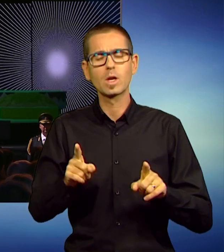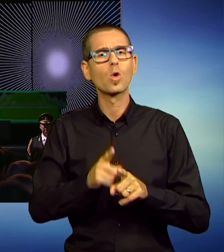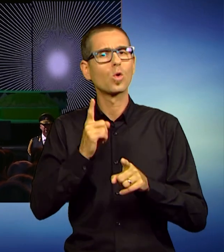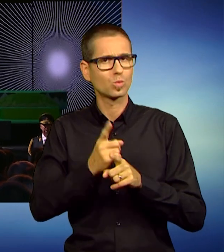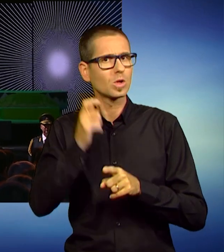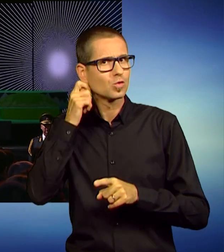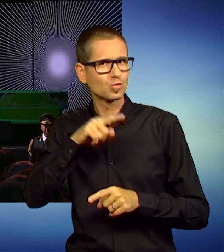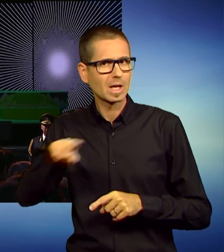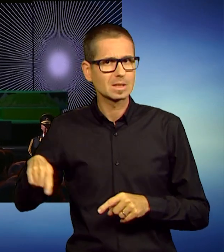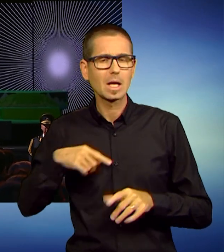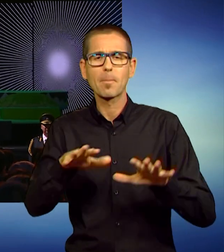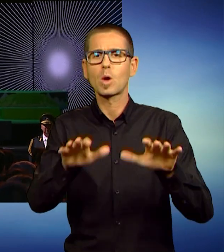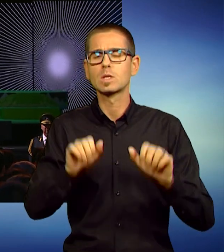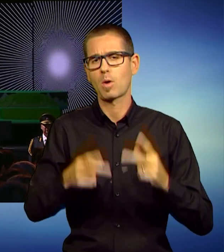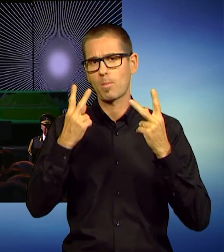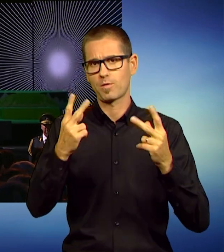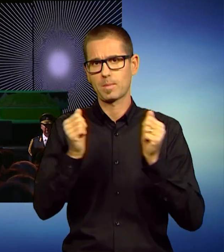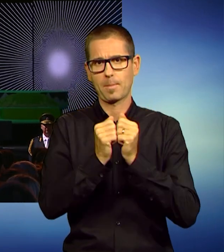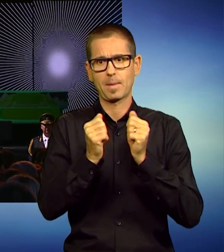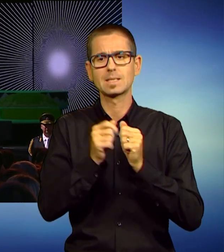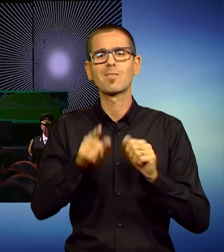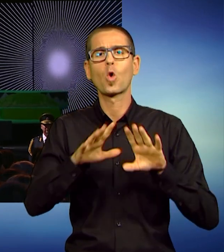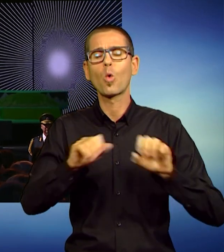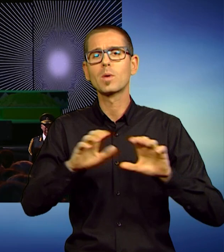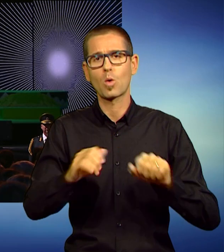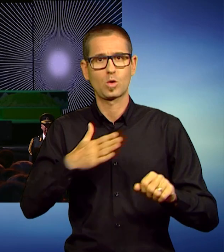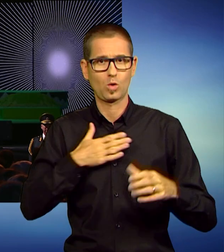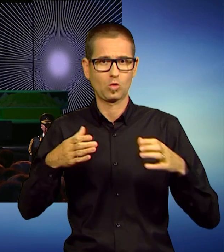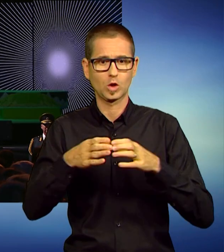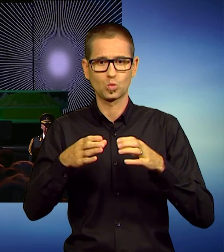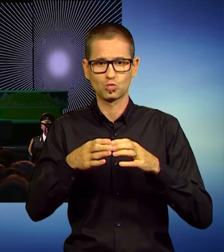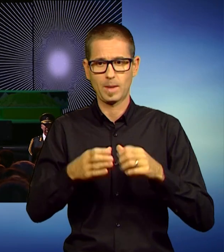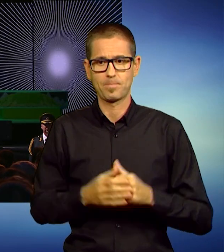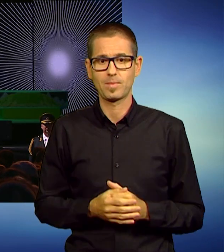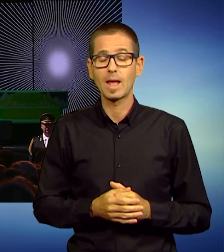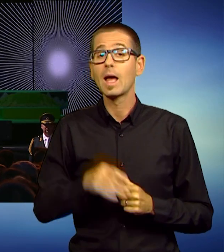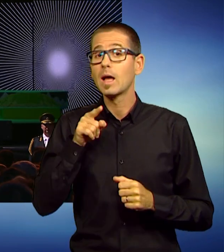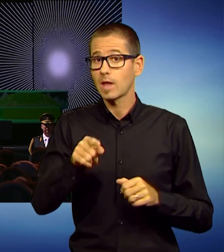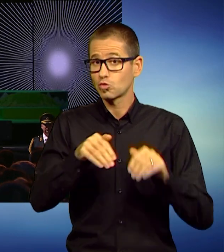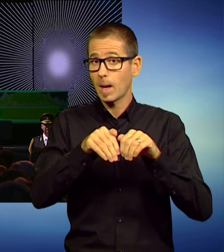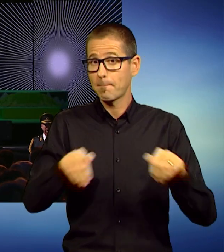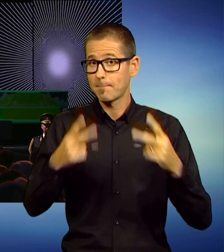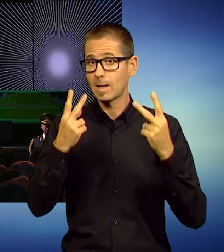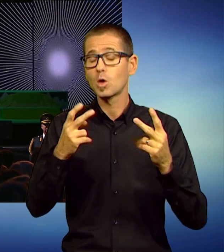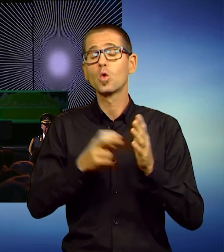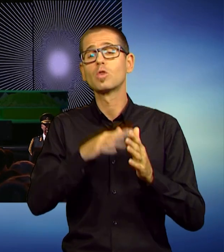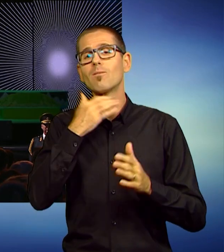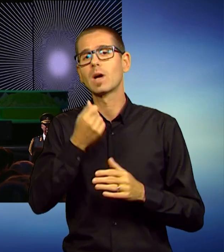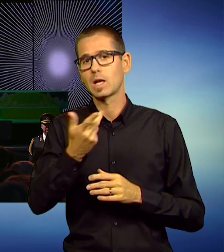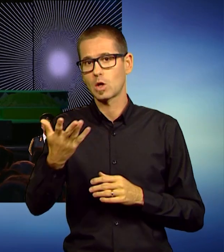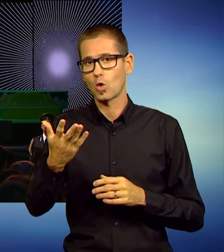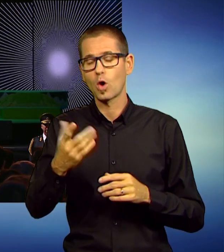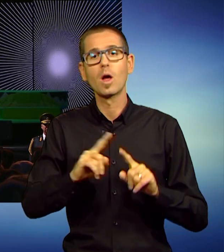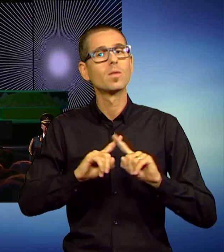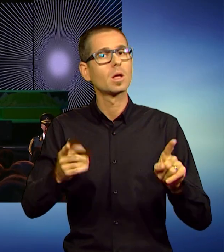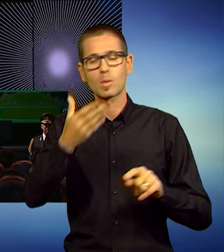ženske prevzemamo pomembna mesta v upravljanju naše družbe. Takšnih mejnikov je še veliko. Ne smemo